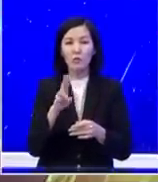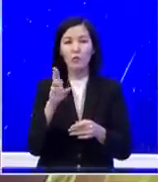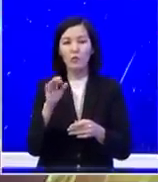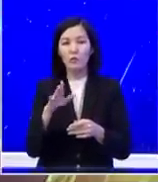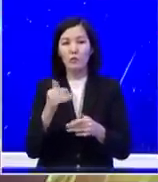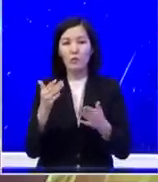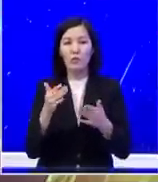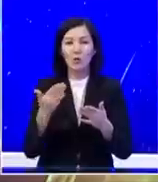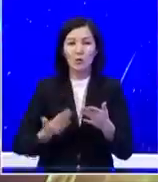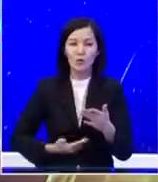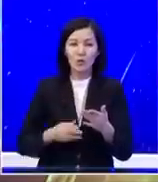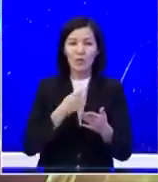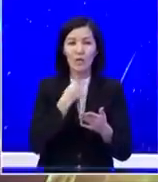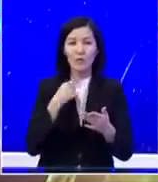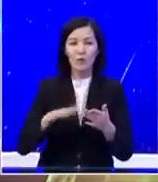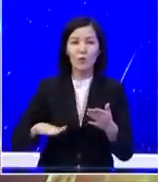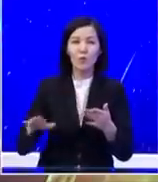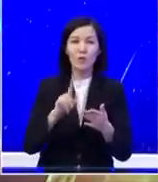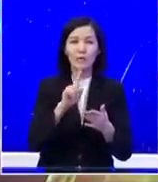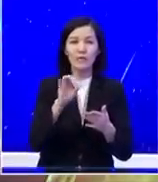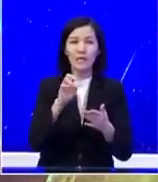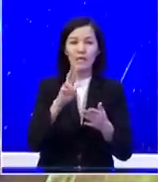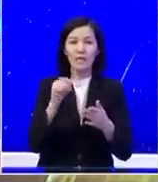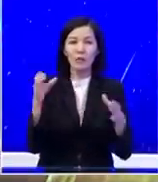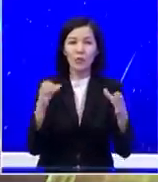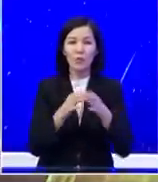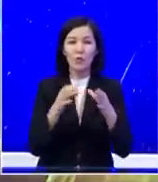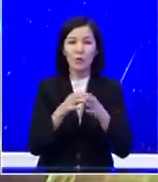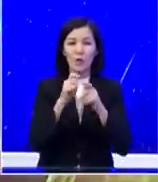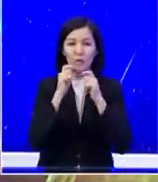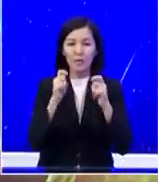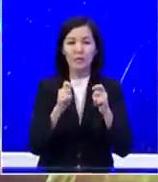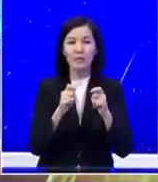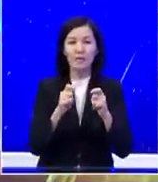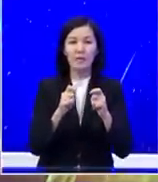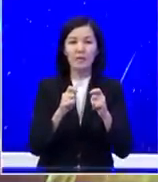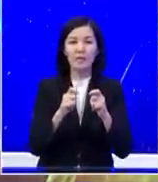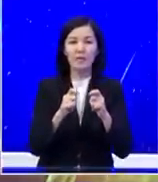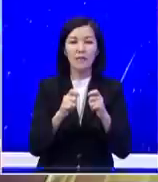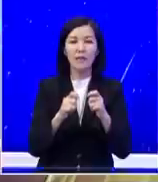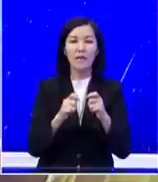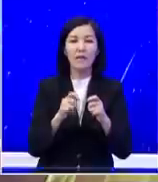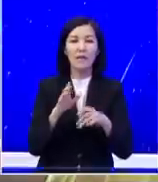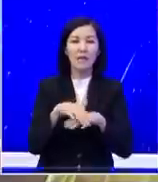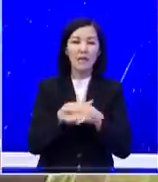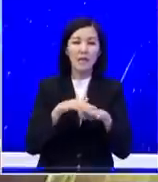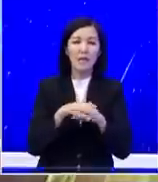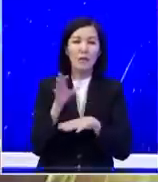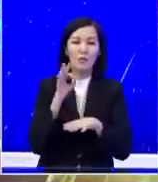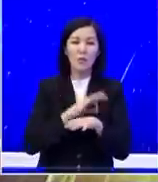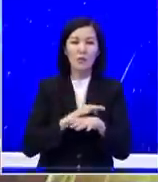Үйгілтерін қуаныш иелеріне Талдықорған өңірлік зекет қорының өкілдері табыстады. Шара ел үлесі пәтерге жобасы аясында ұйымдастырылып